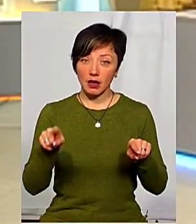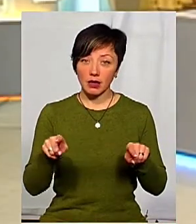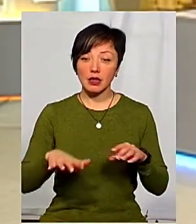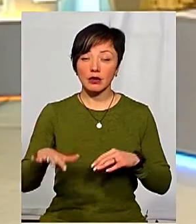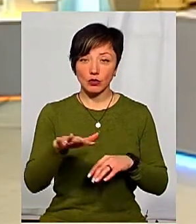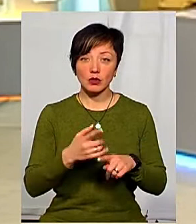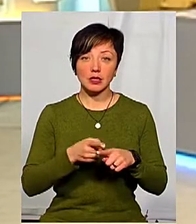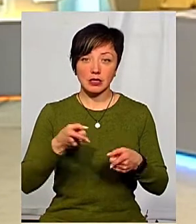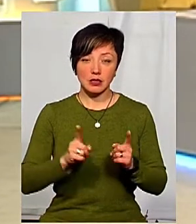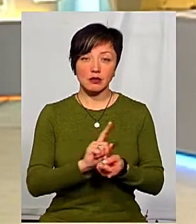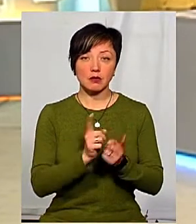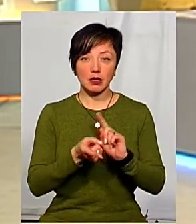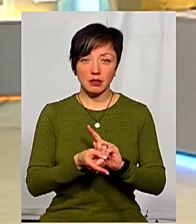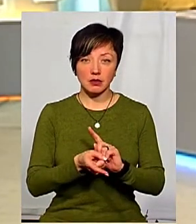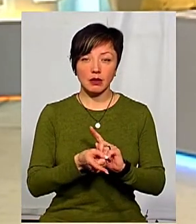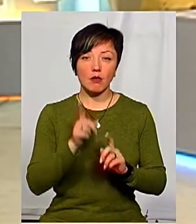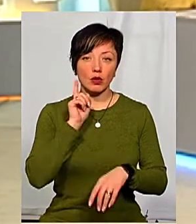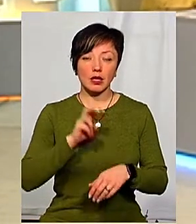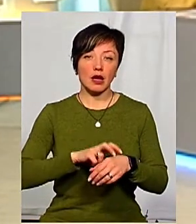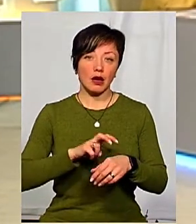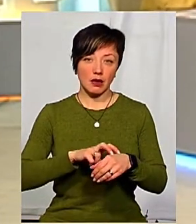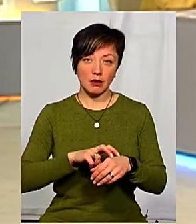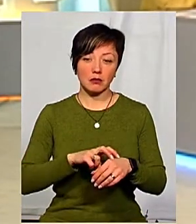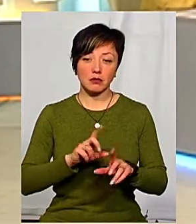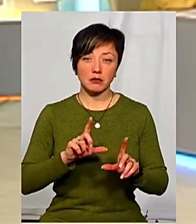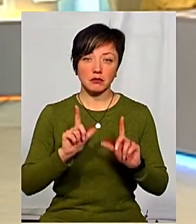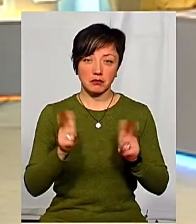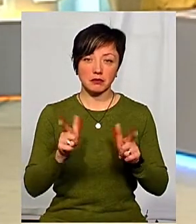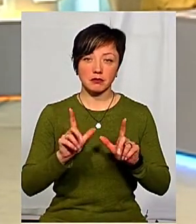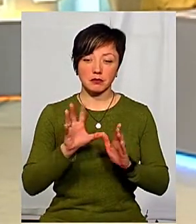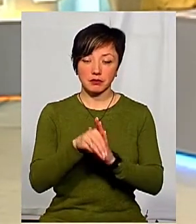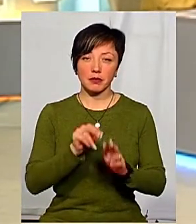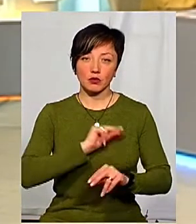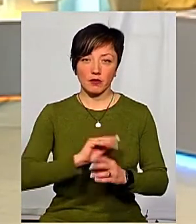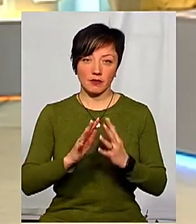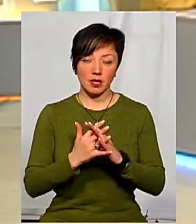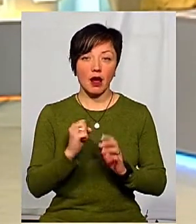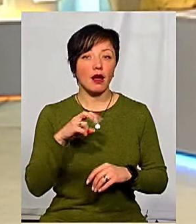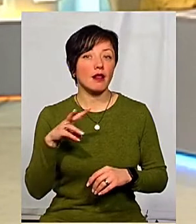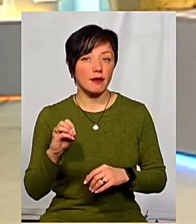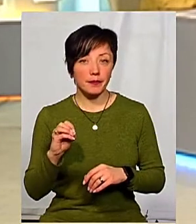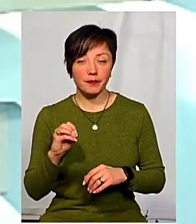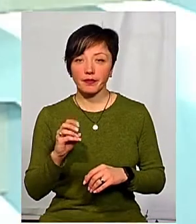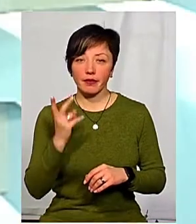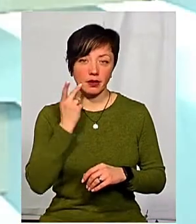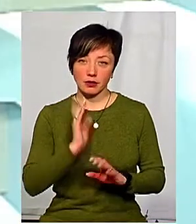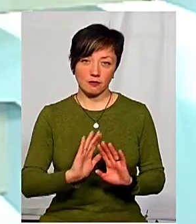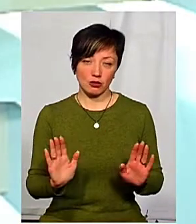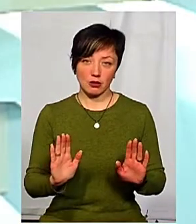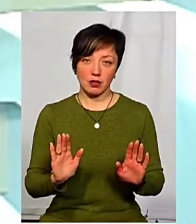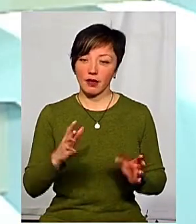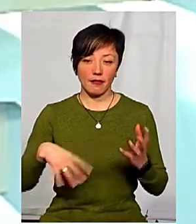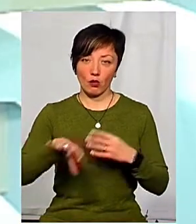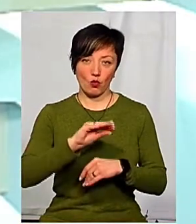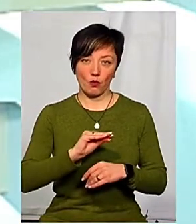деяких територіях вона дійсно змінилась. Молоді лікарі пішли працювати на село. Але не завжди і